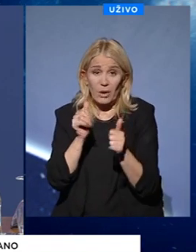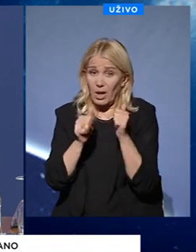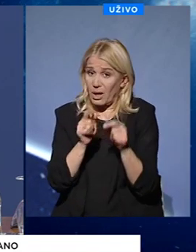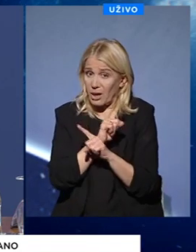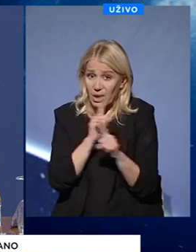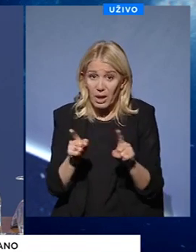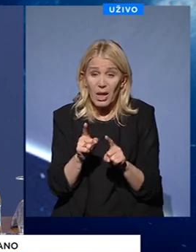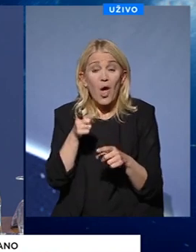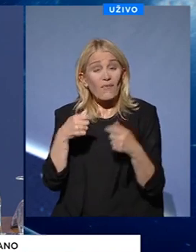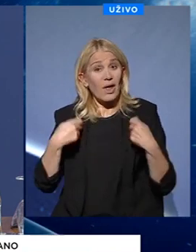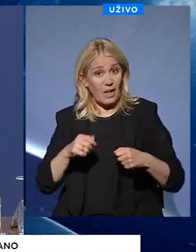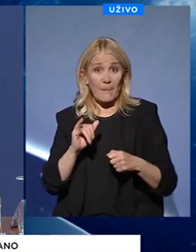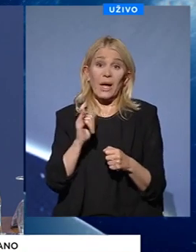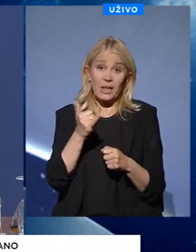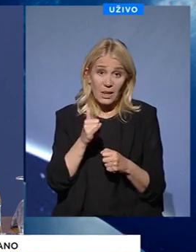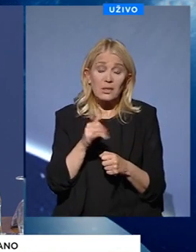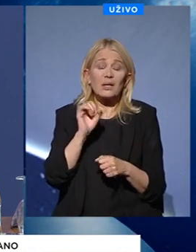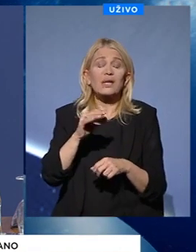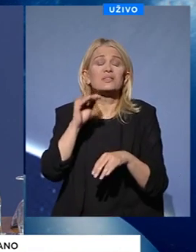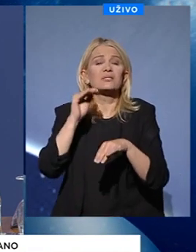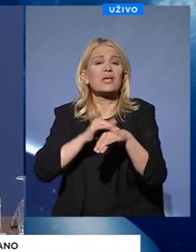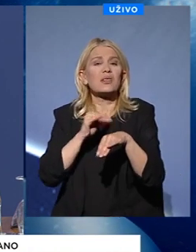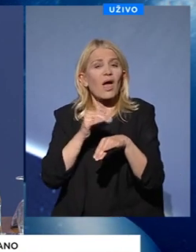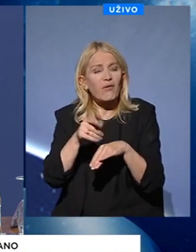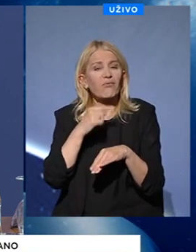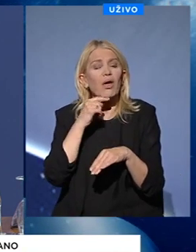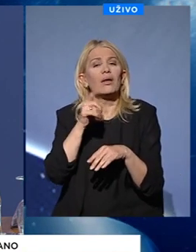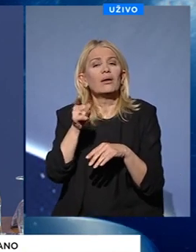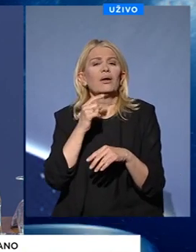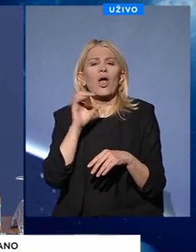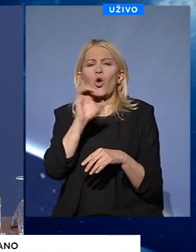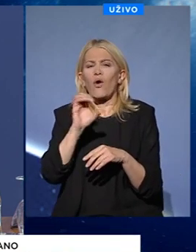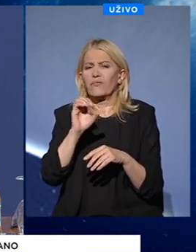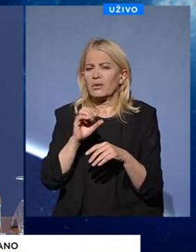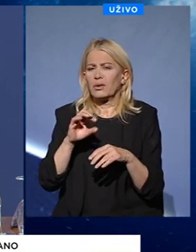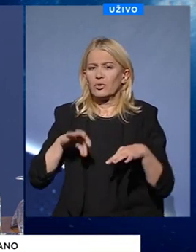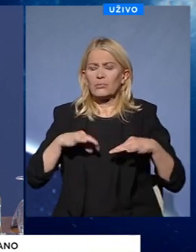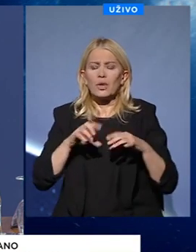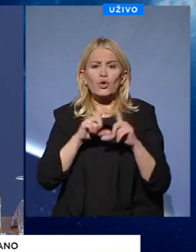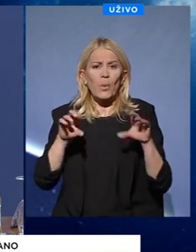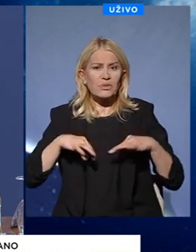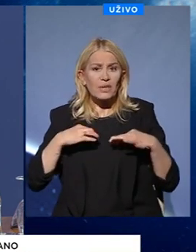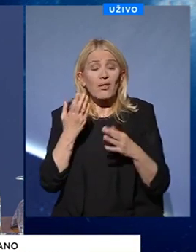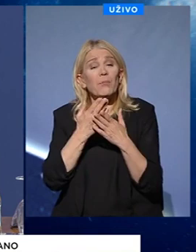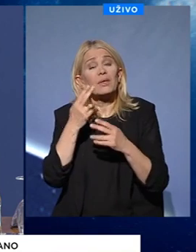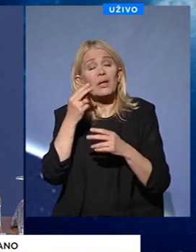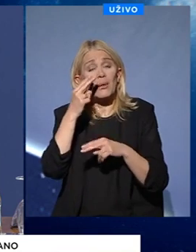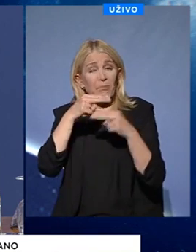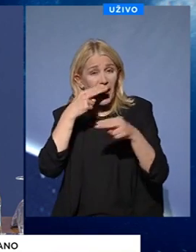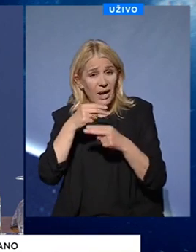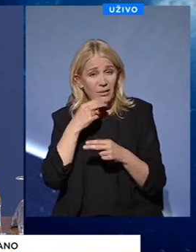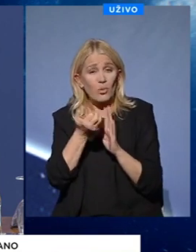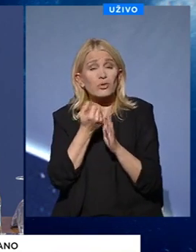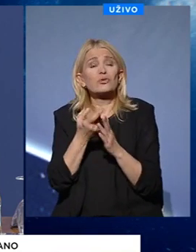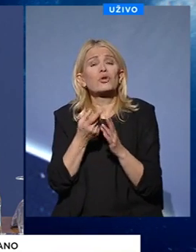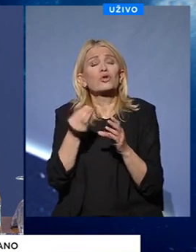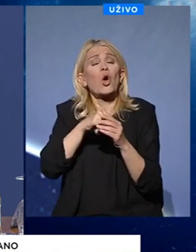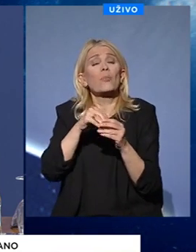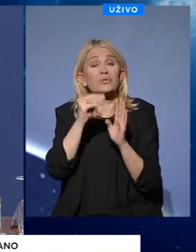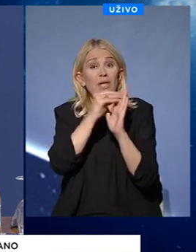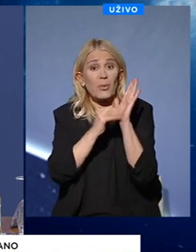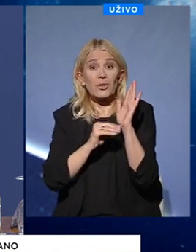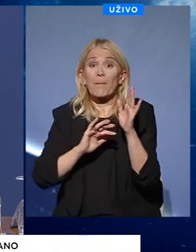a ova dama jeste, da se jave u određene COVID ambulante Doma zdravlja gde će biti pregledana, gde će se uzeti još dopunski podaci i